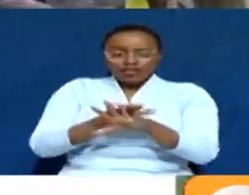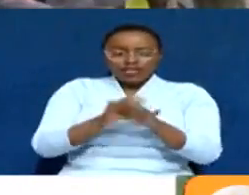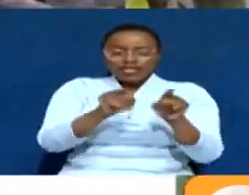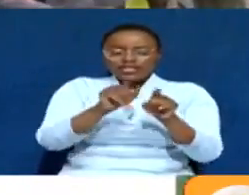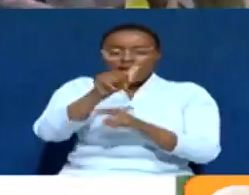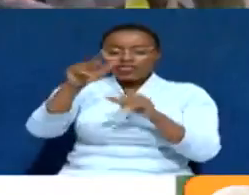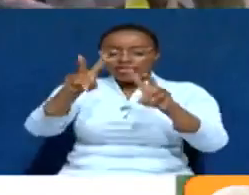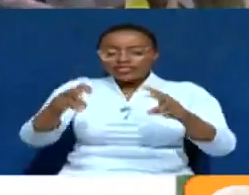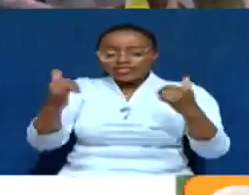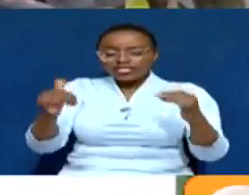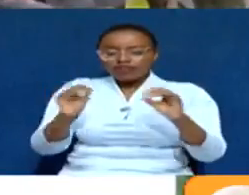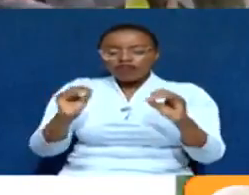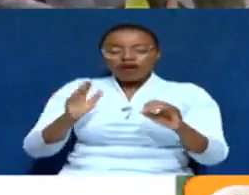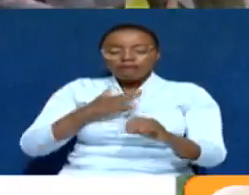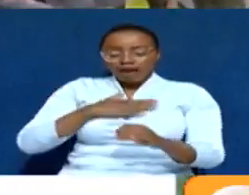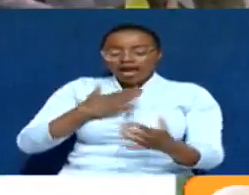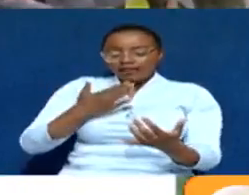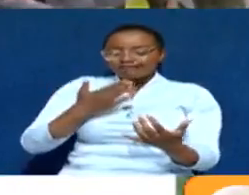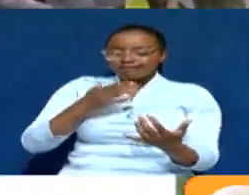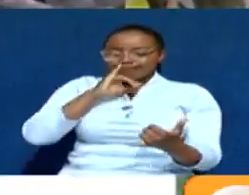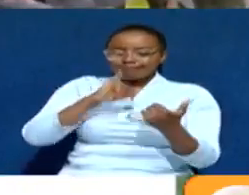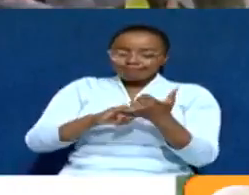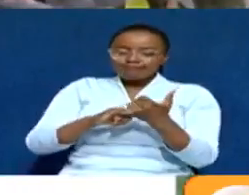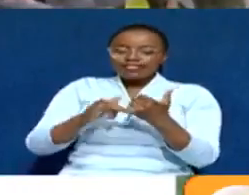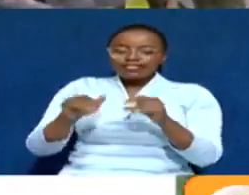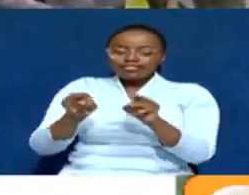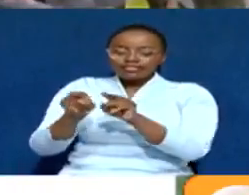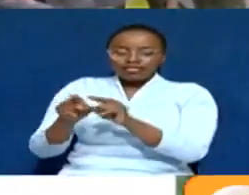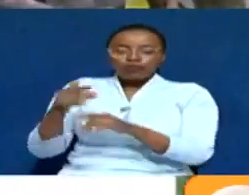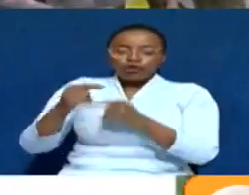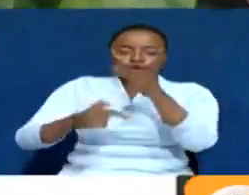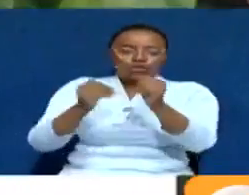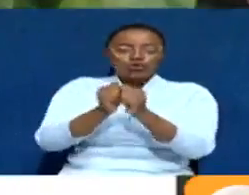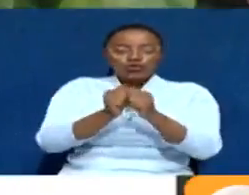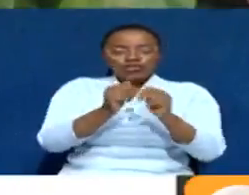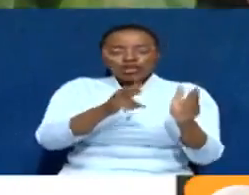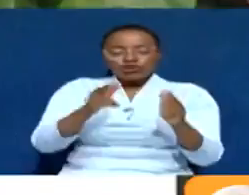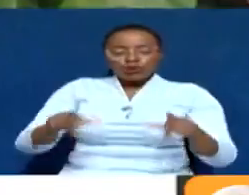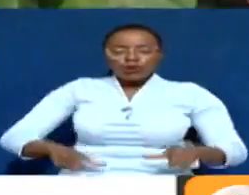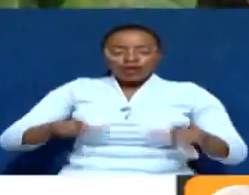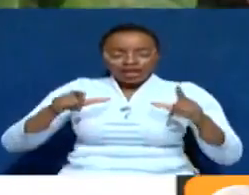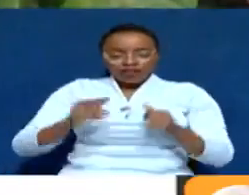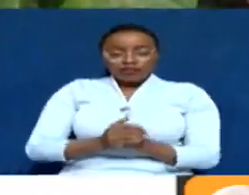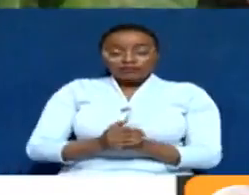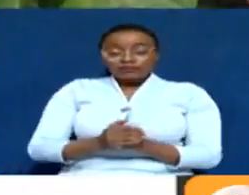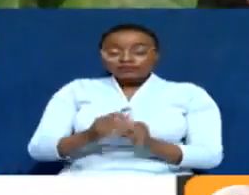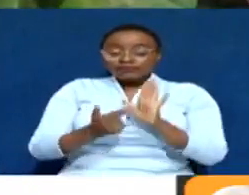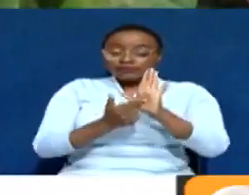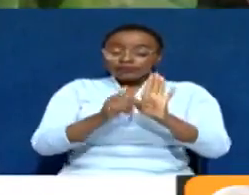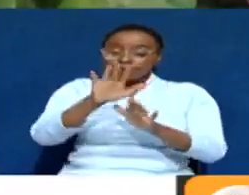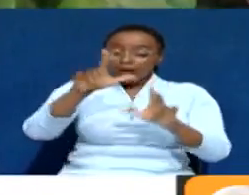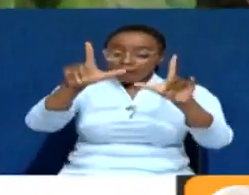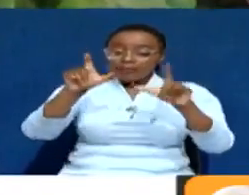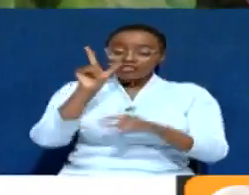kitu kingine natafuta sasa hivi. Mume wangu aje zake nyumbani, maisha yetu endelee kama mwanzo. Iwateseka pia ametuonesha picha